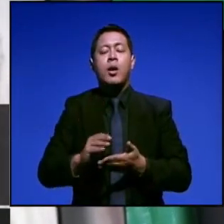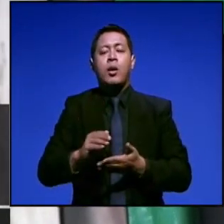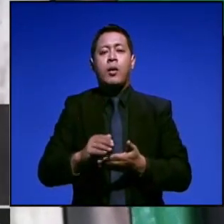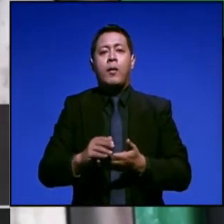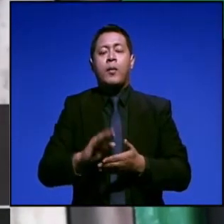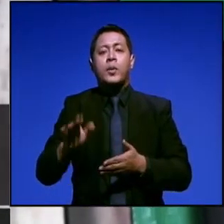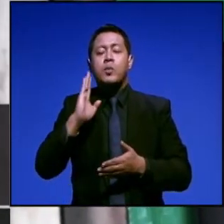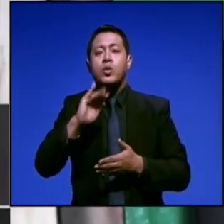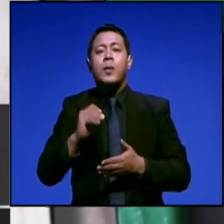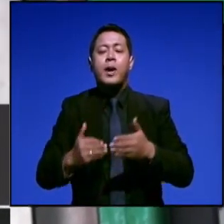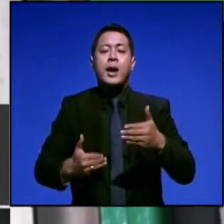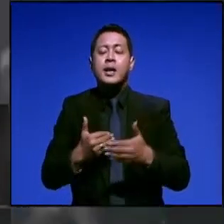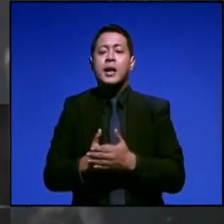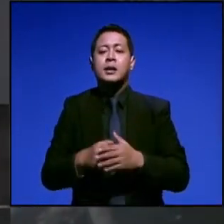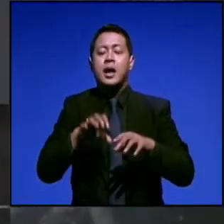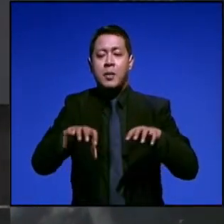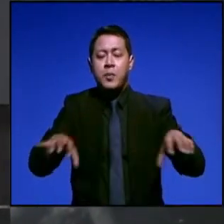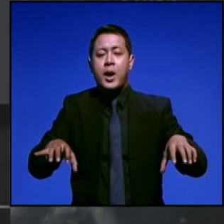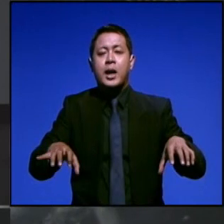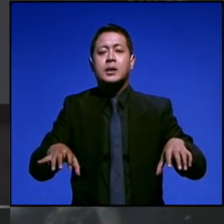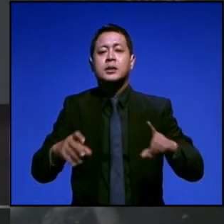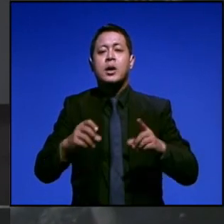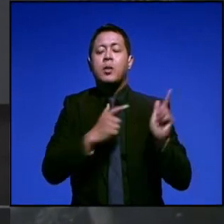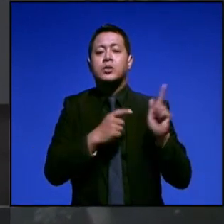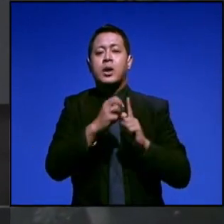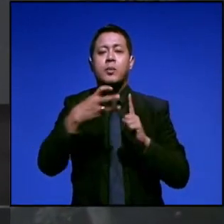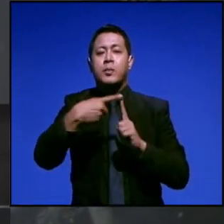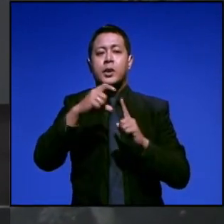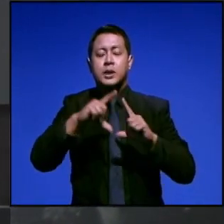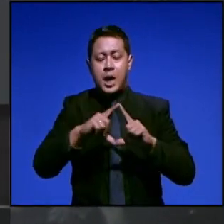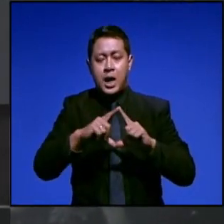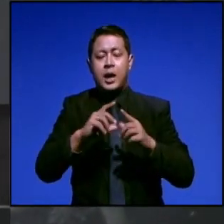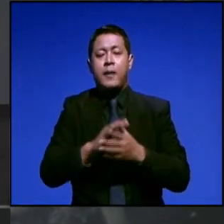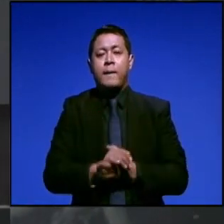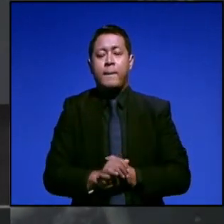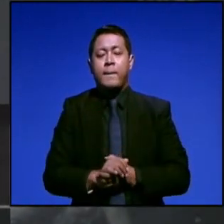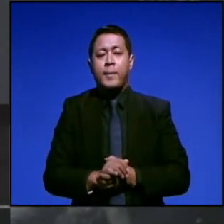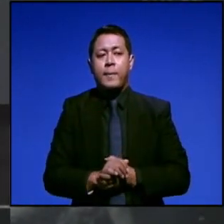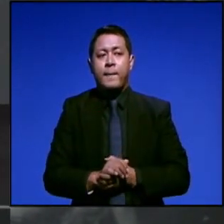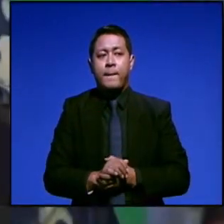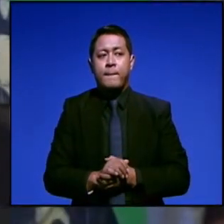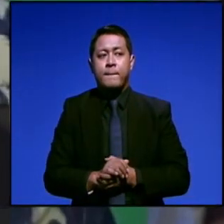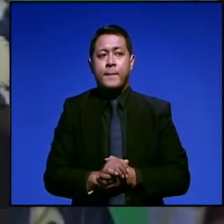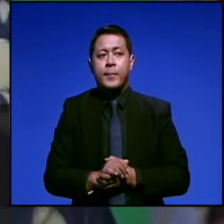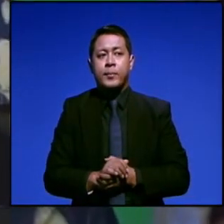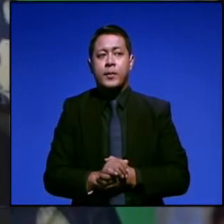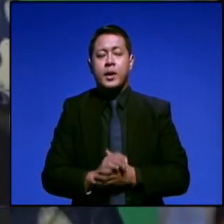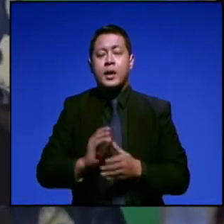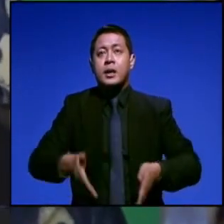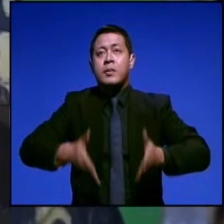Jiao Kisiong karena dekat dengan markas PETA yang sekarang dijadikan monumen kebulatan tekad. Bangun